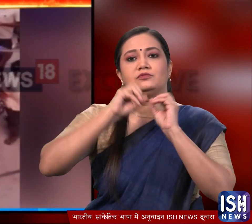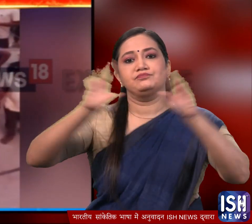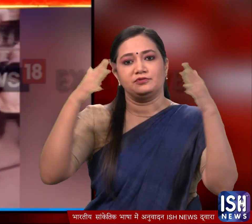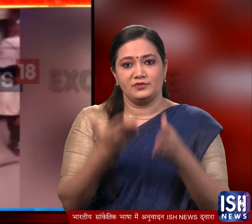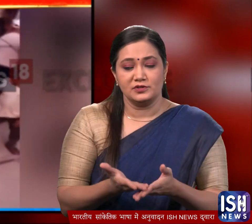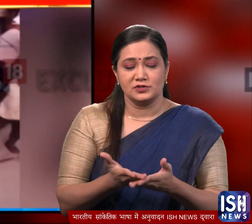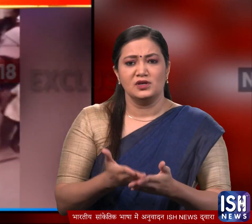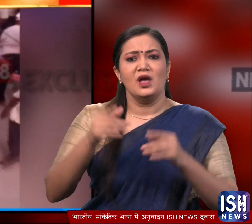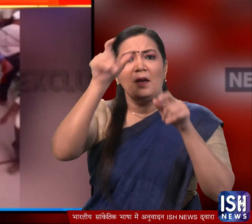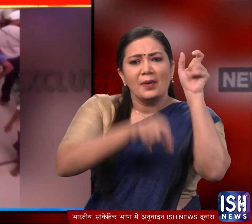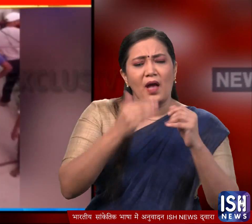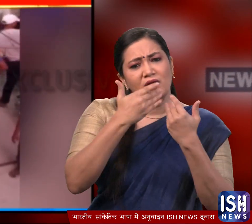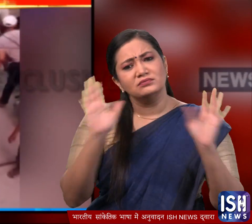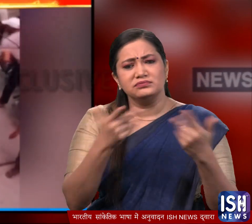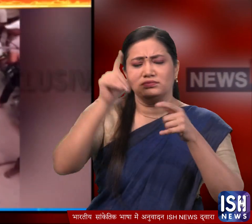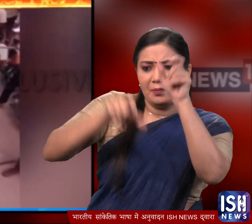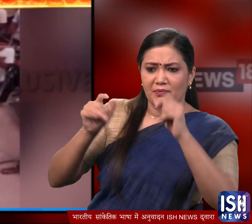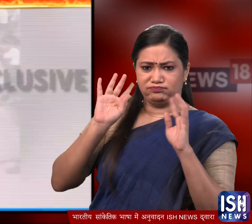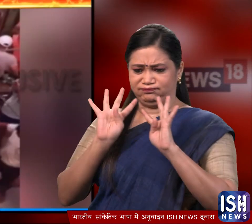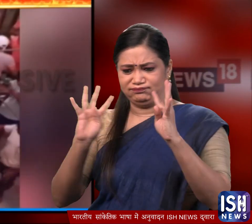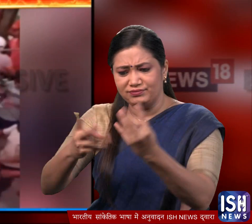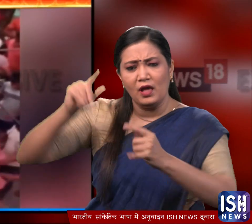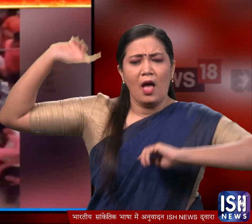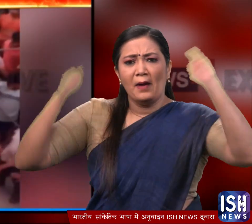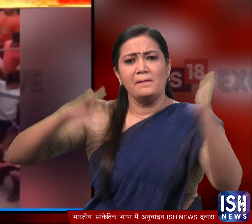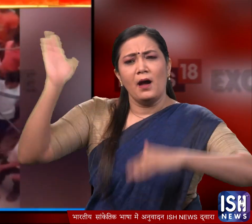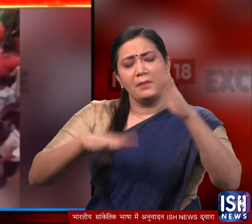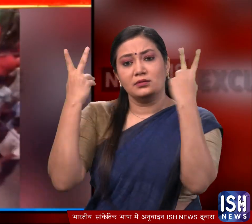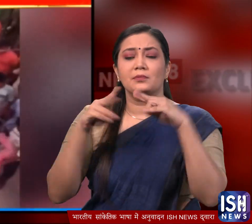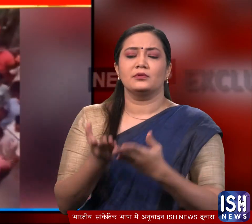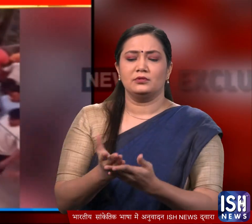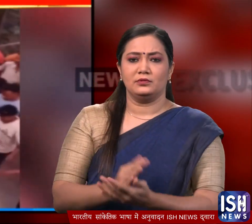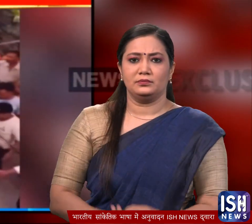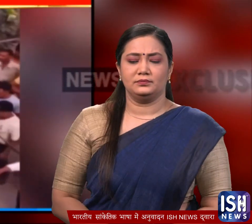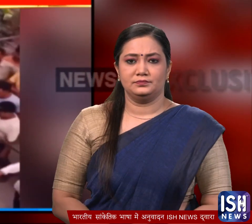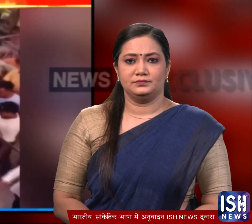जिसमें सरेआम कुछ लोग एक लड़के को घेर कर पीटते दिखे।